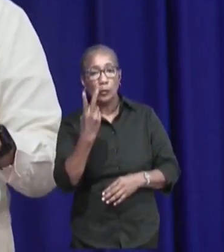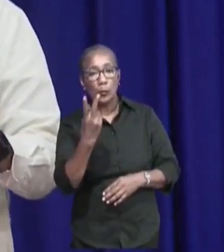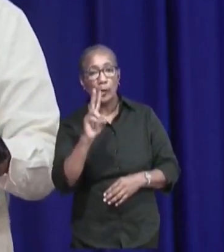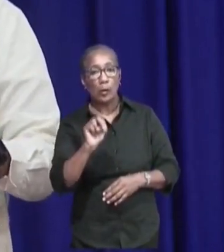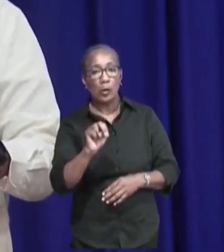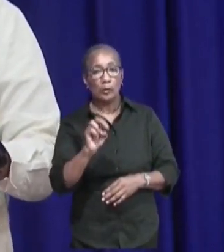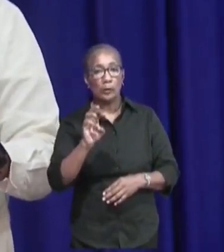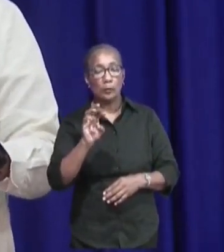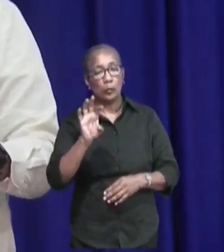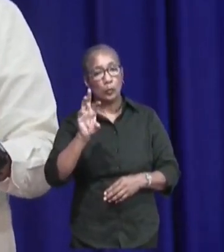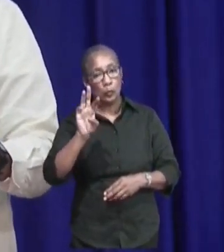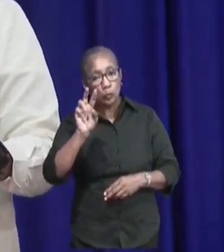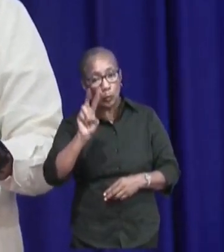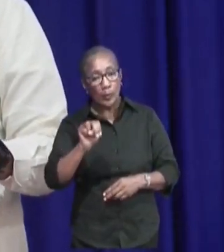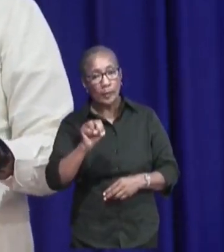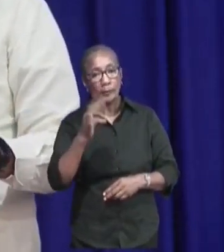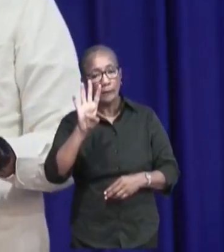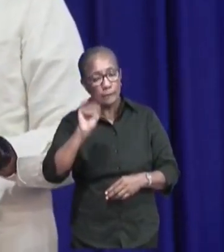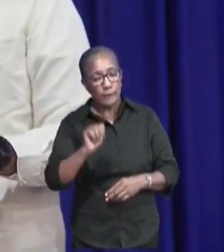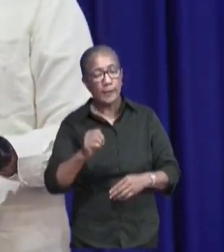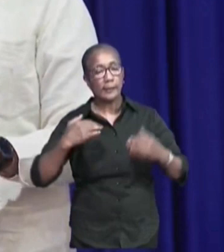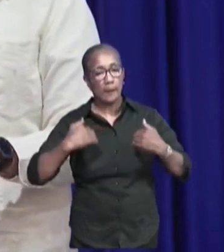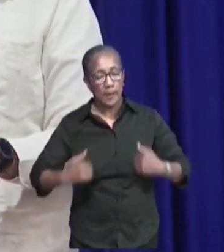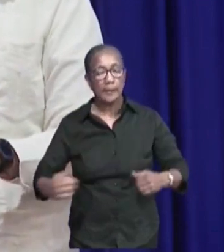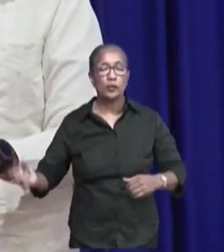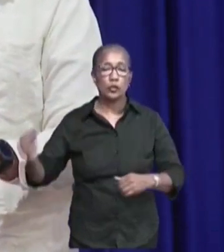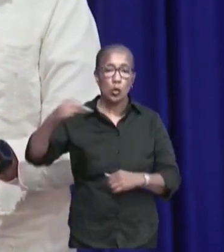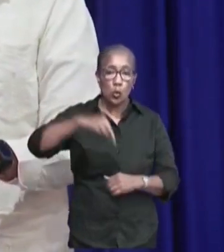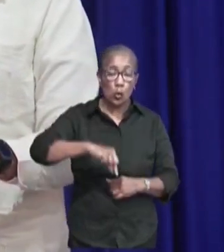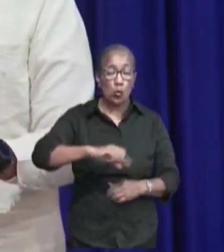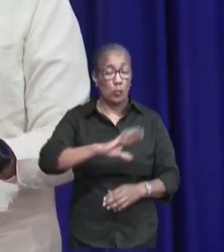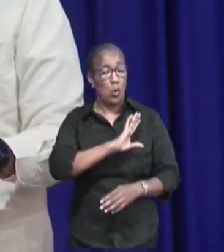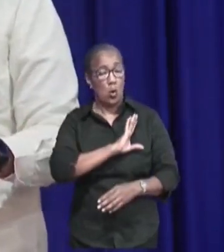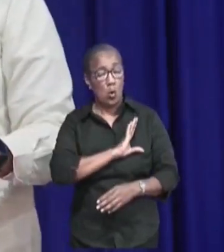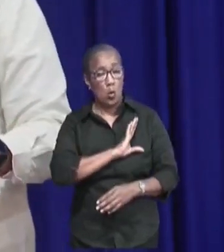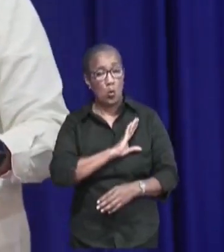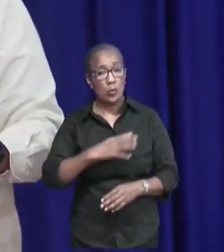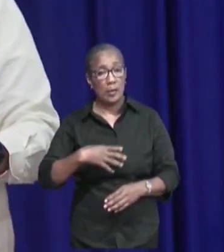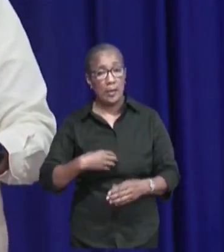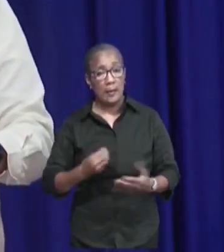tussen 220 en 240 mensen aan boord komen. We hebben ook op